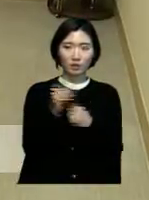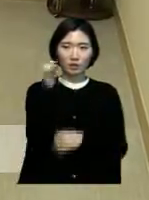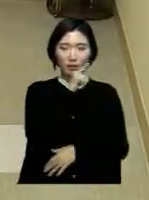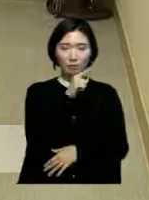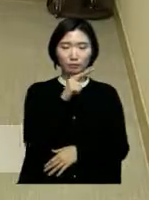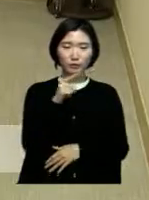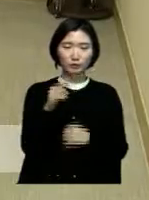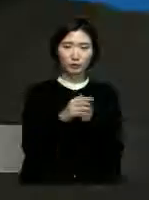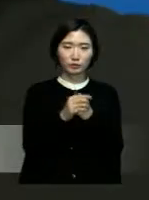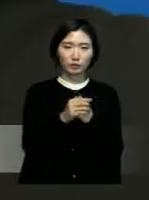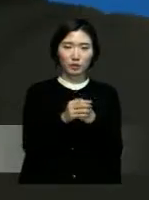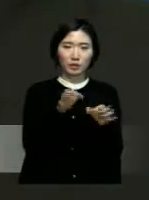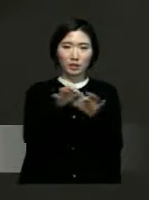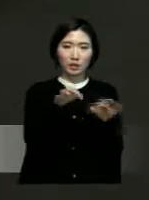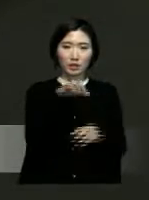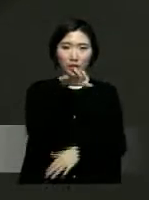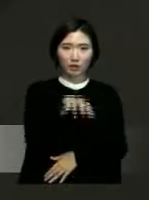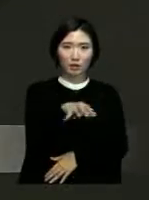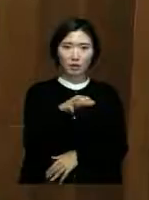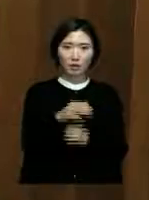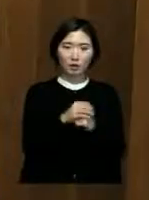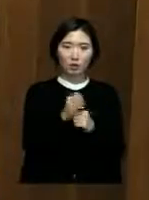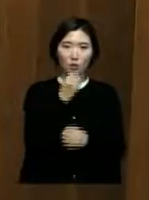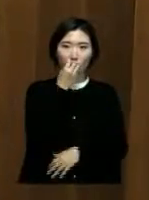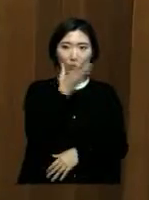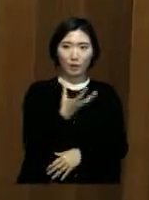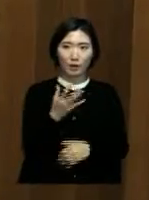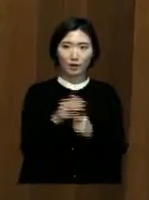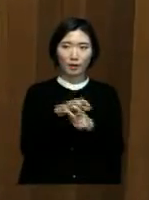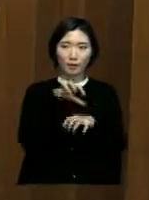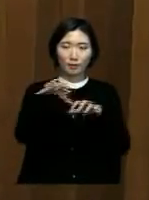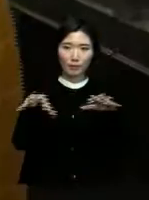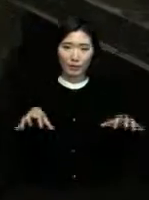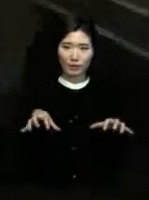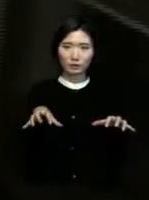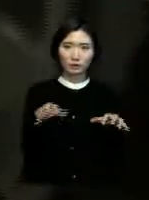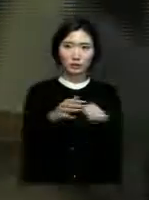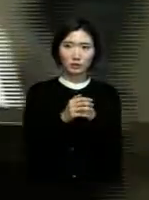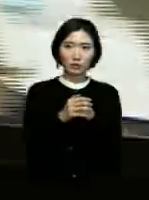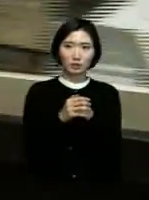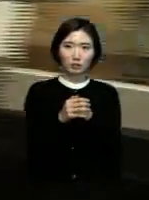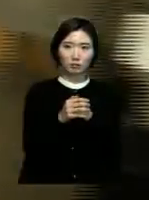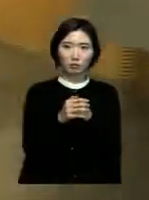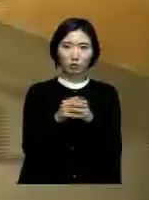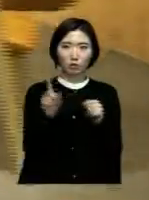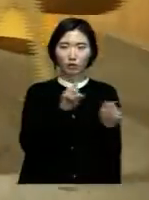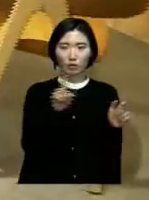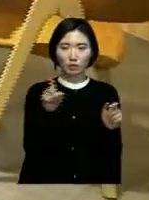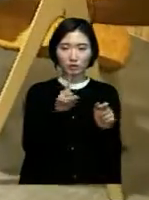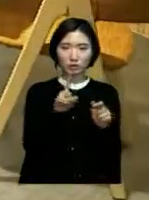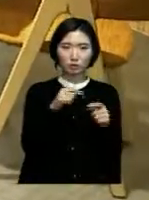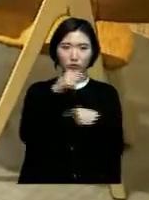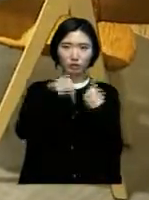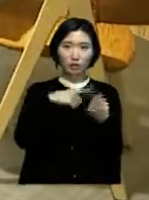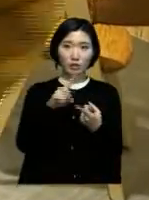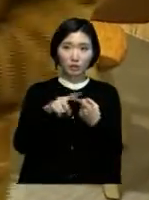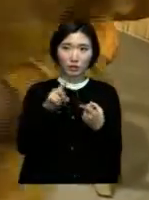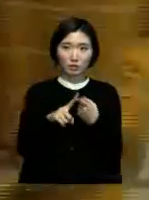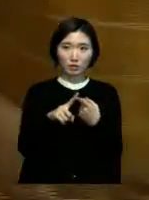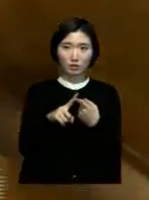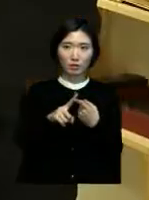적발하고 학교 폭력 없는 마을 만들기 사업을 운영한 점도 인정받았습니다. 여기에 학교 밖 청소년 지원 사업을